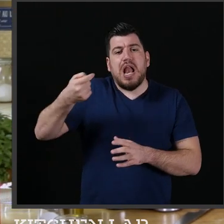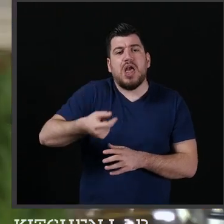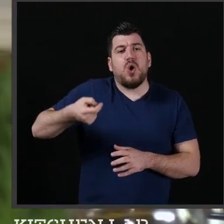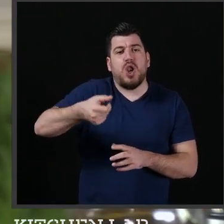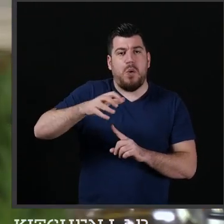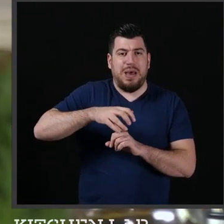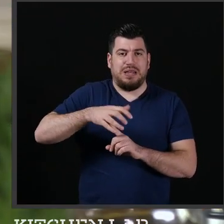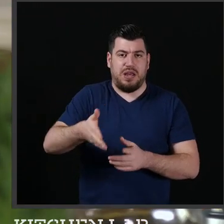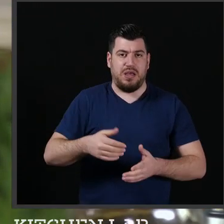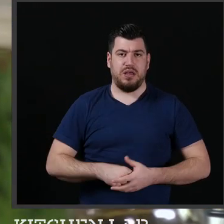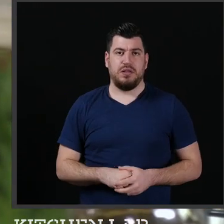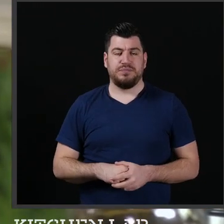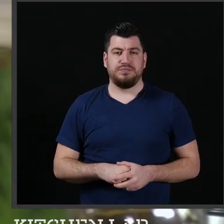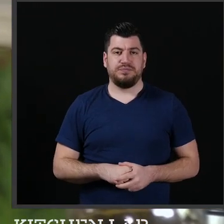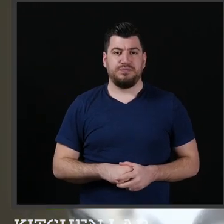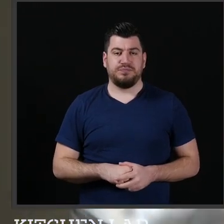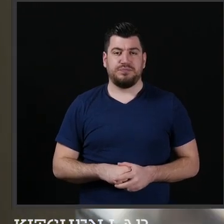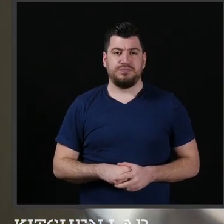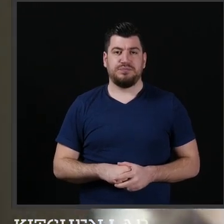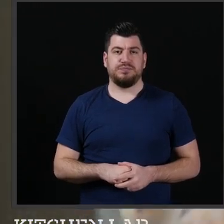Ούτε και σε μένα φτάνει να τα βάλω ολόκληρα.